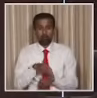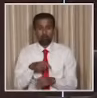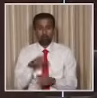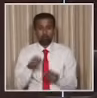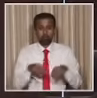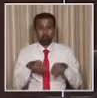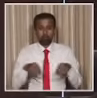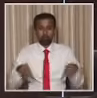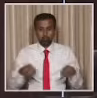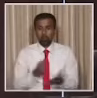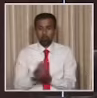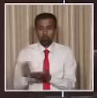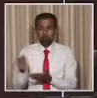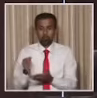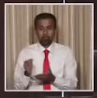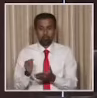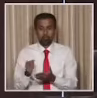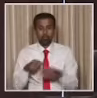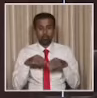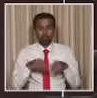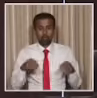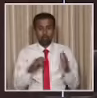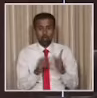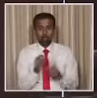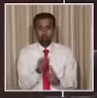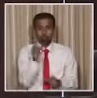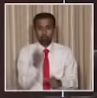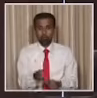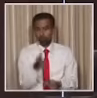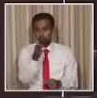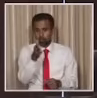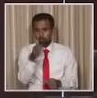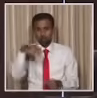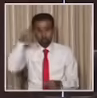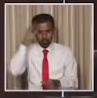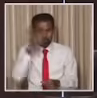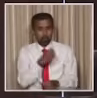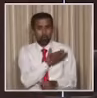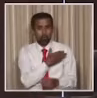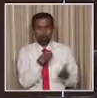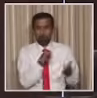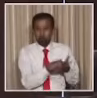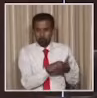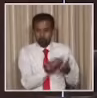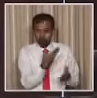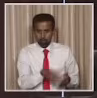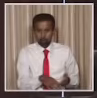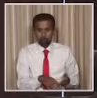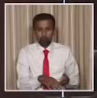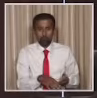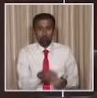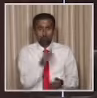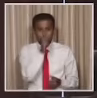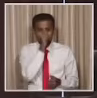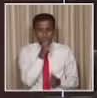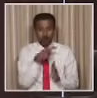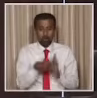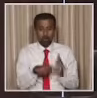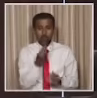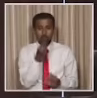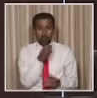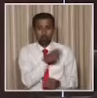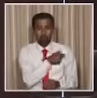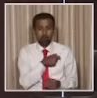ජනතාවගේ කුෂිකර්මාන්තයට කෙලිනකොට ඒ හිටපු කුෂිකර්ම මැතිවරයා ඔබ එතකොට ඔබ එදත් ඒ ගෝඨාභය රකින්නට ඉදිරිපත් උනේ එතකොට පට්ට හොරෙක් රට කාපු